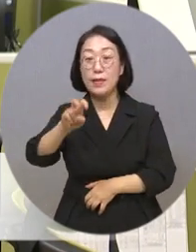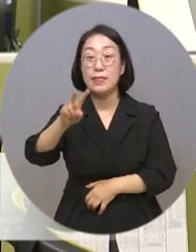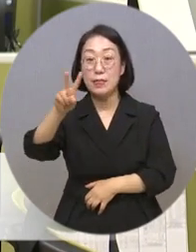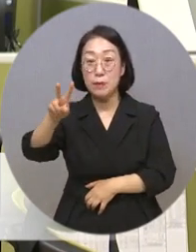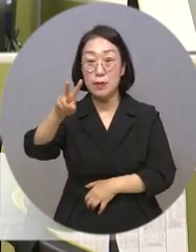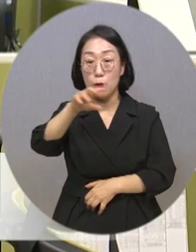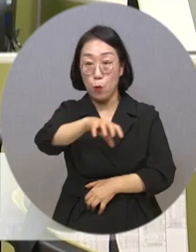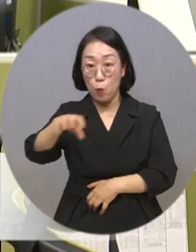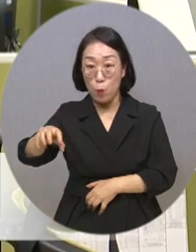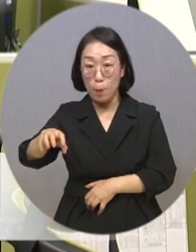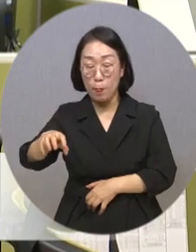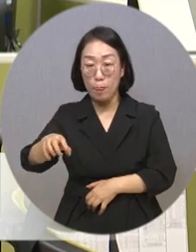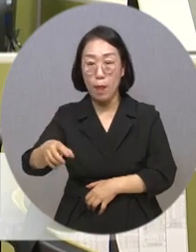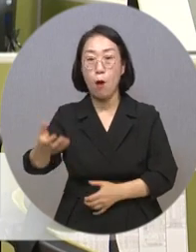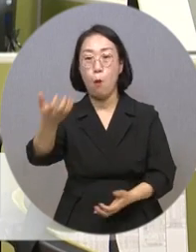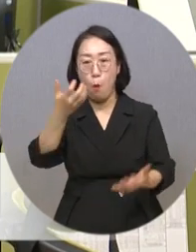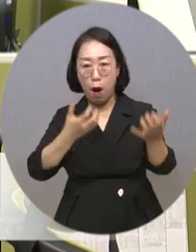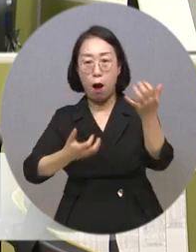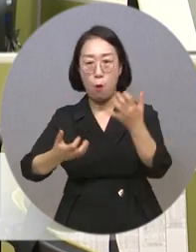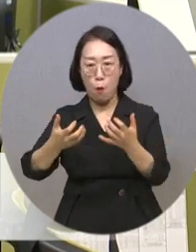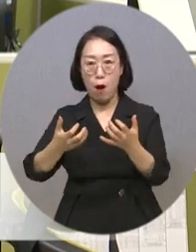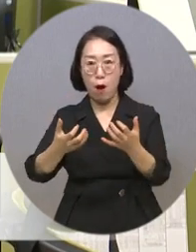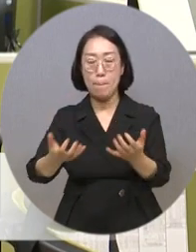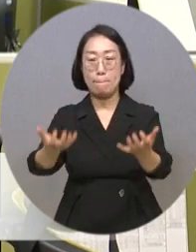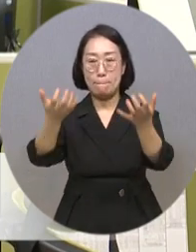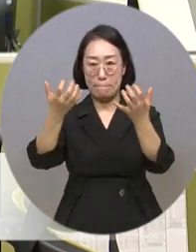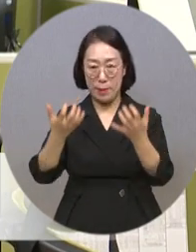고장 순천을 방문하였습니다.